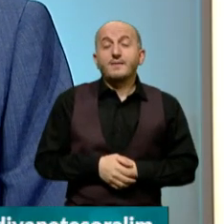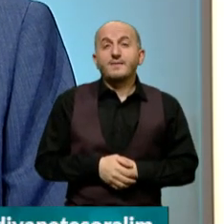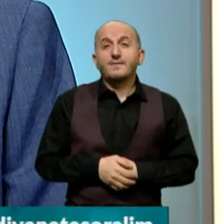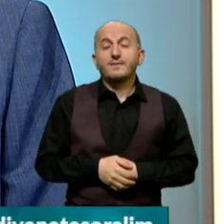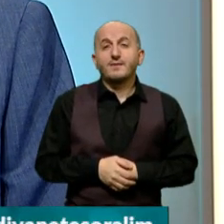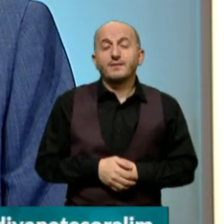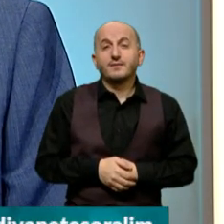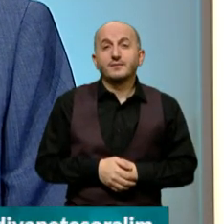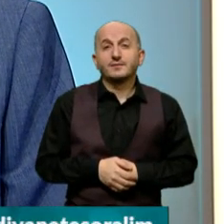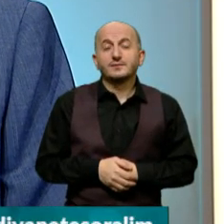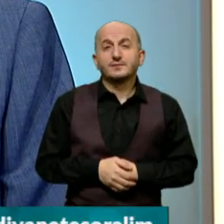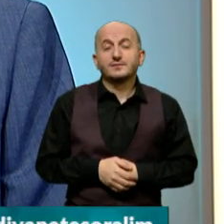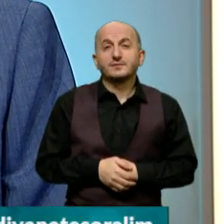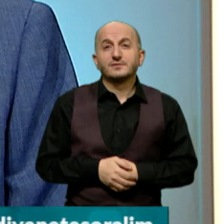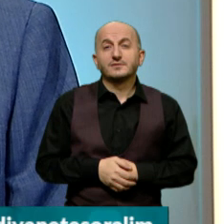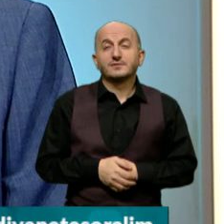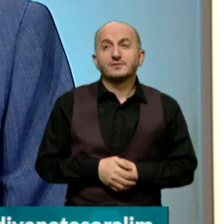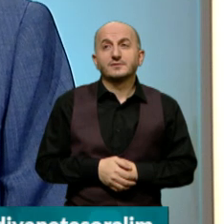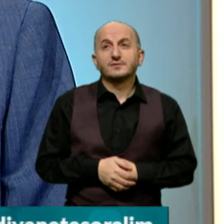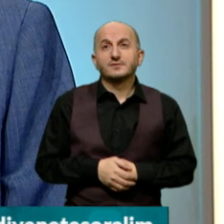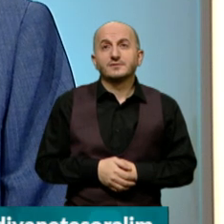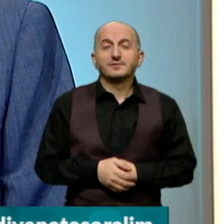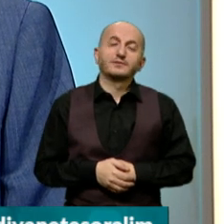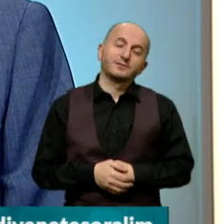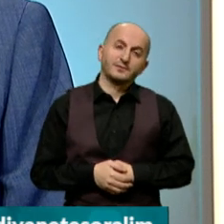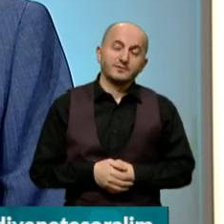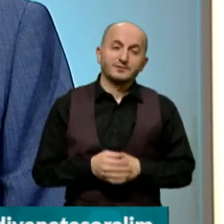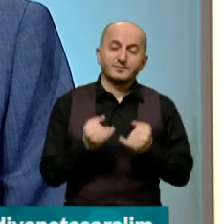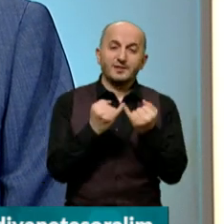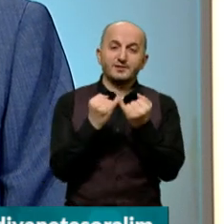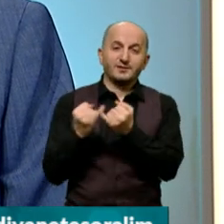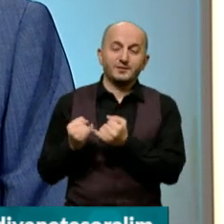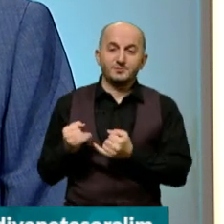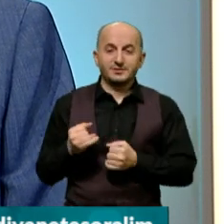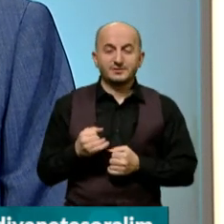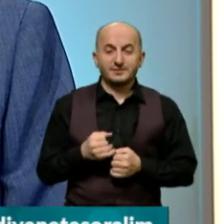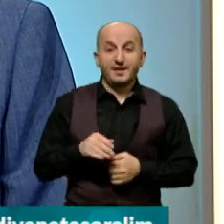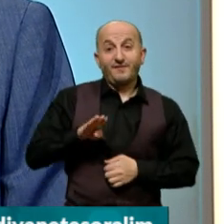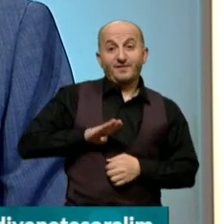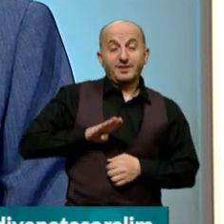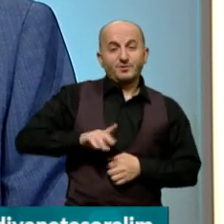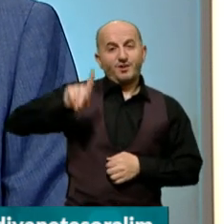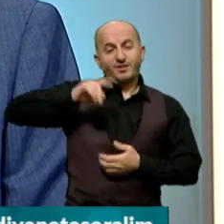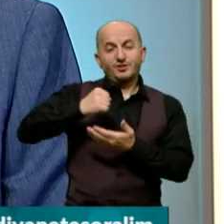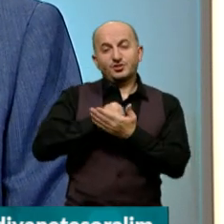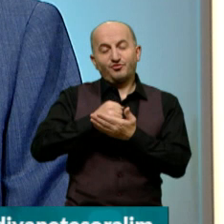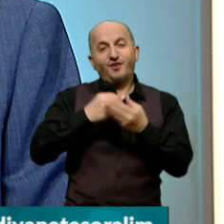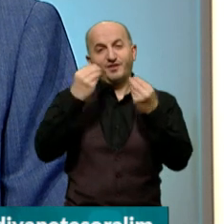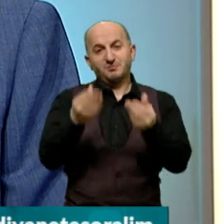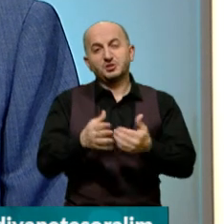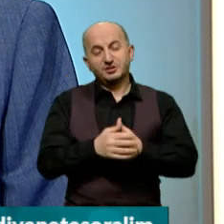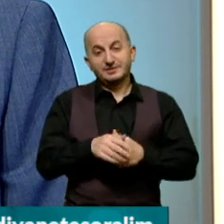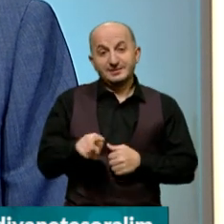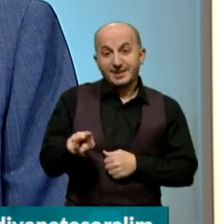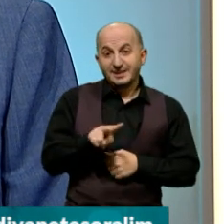Şimdi şöyle diyelim Furkan'cığım. Yani kardeşlerimizin evladını Allah şifa vermiş.